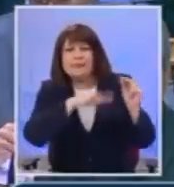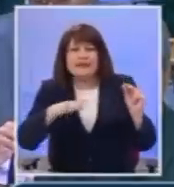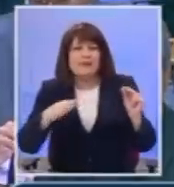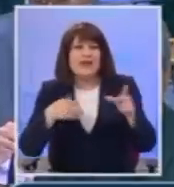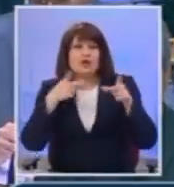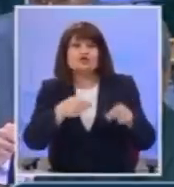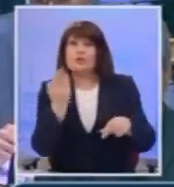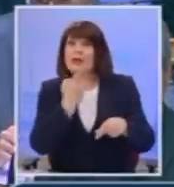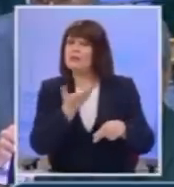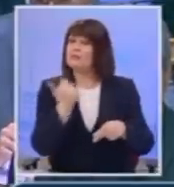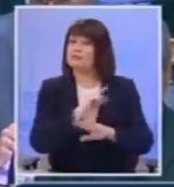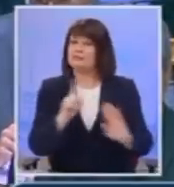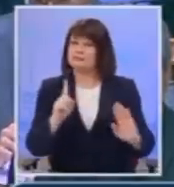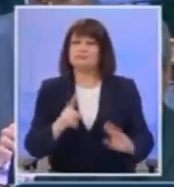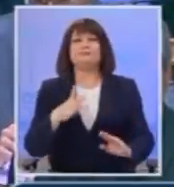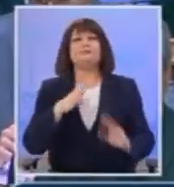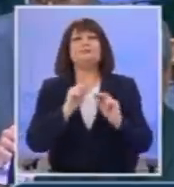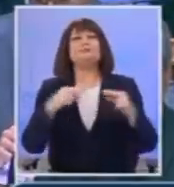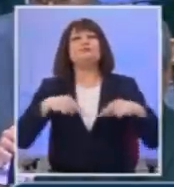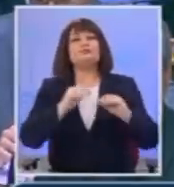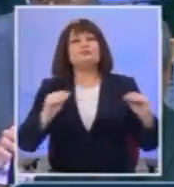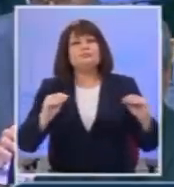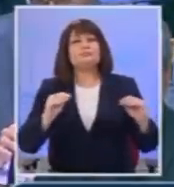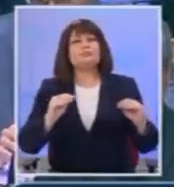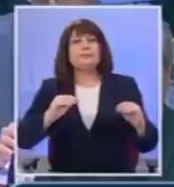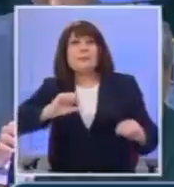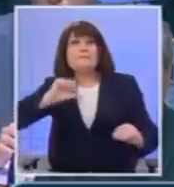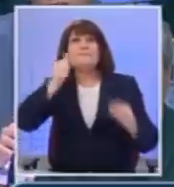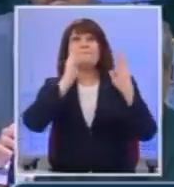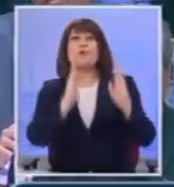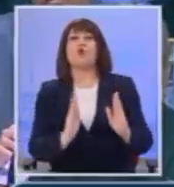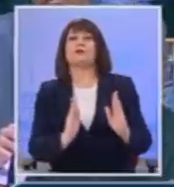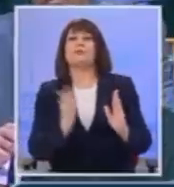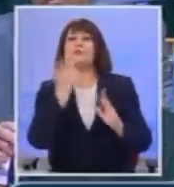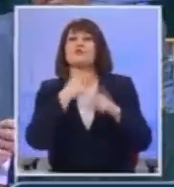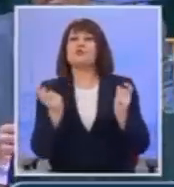αυτά τα οποία θέλει το Υπουργείο να κάνει σε σχέση με τα πρότυπα σχολεία.